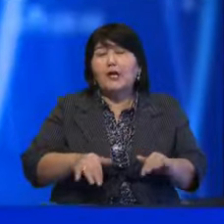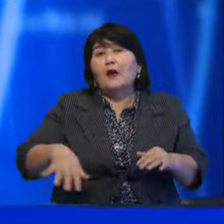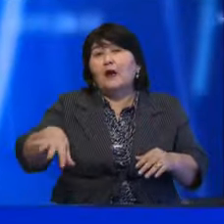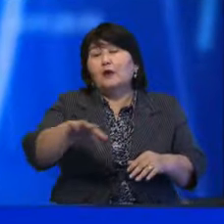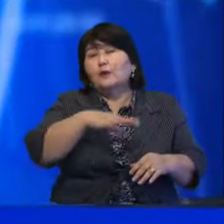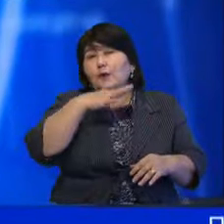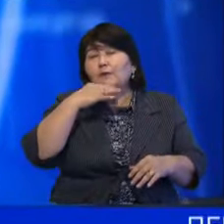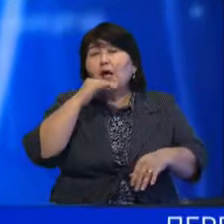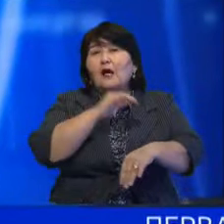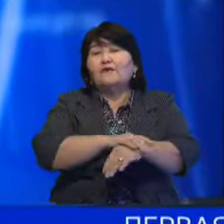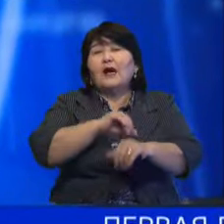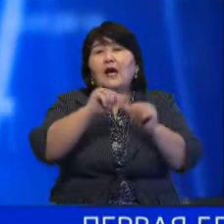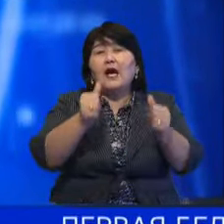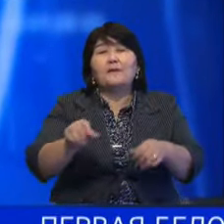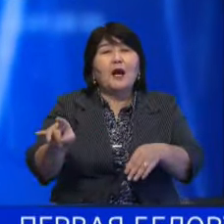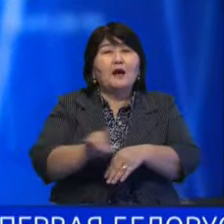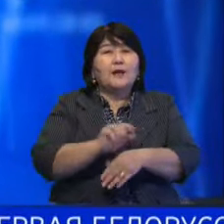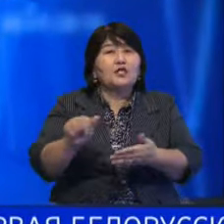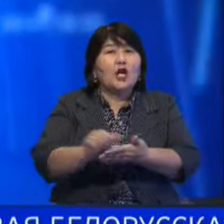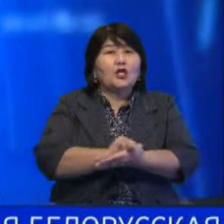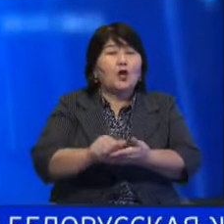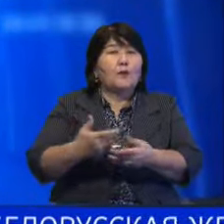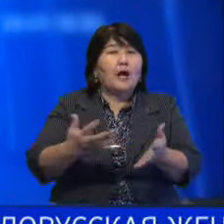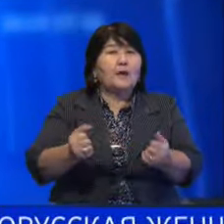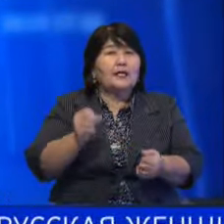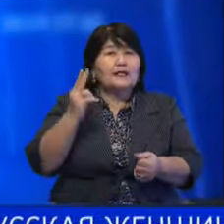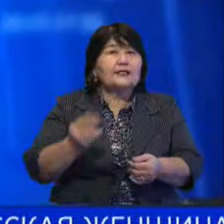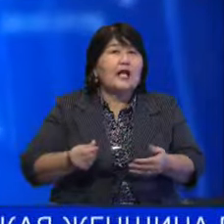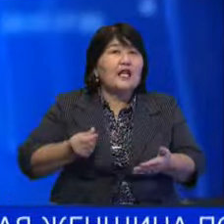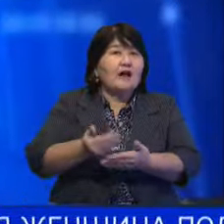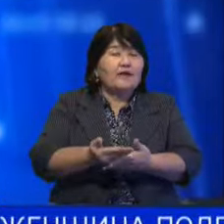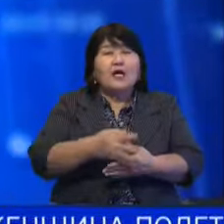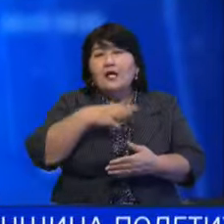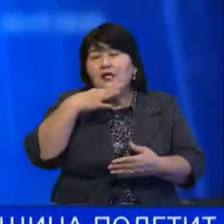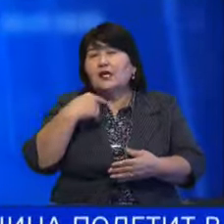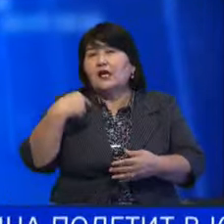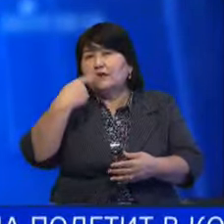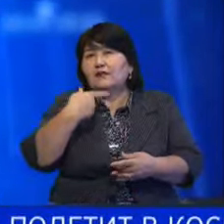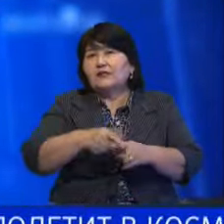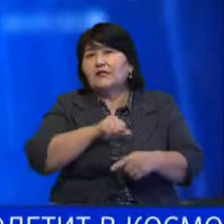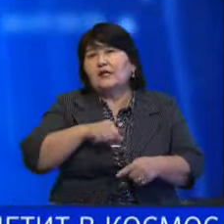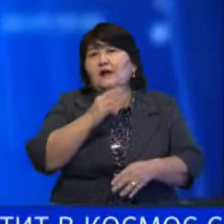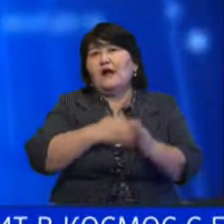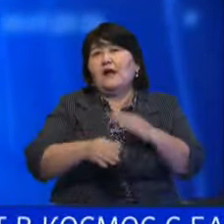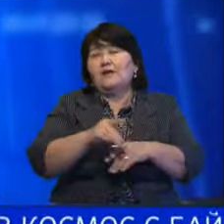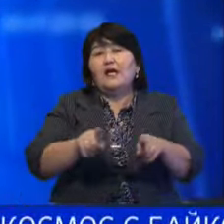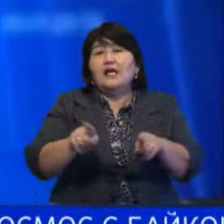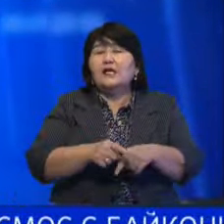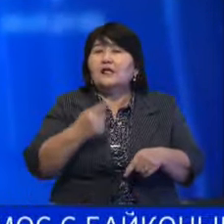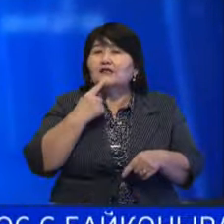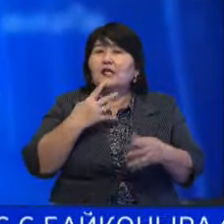в регионе немало фактов оформления фальшивых документов для получения социальных выплат некоторые даже выдают себя за инвалидов или